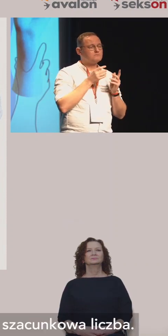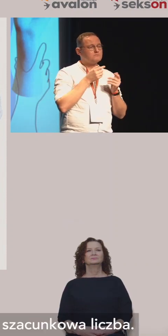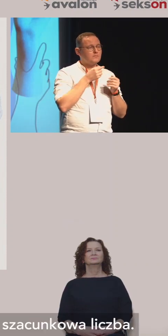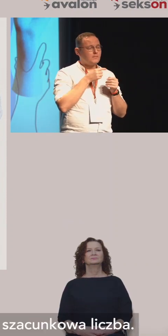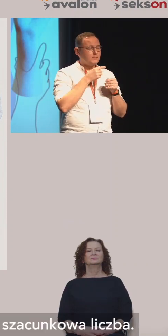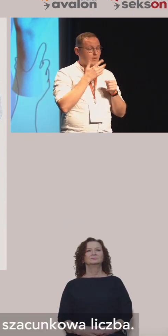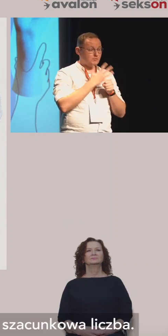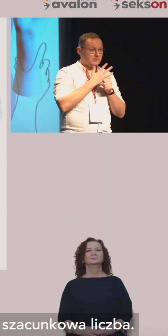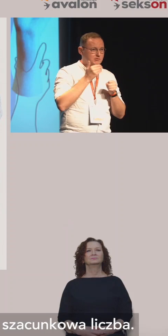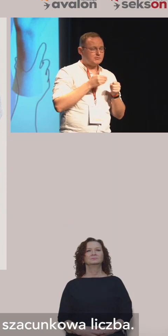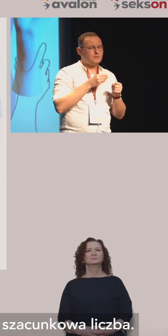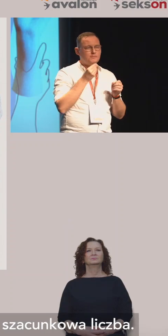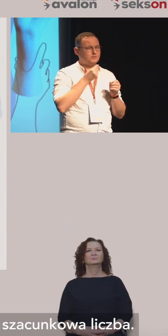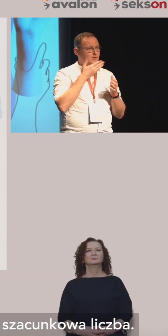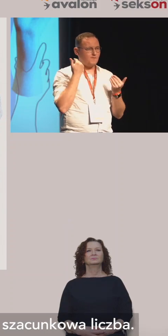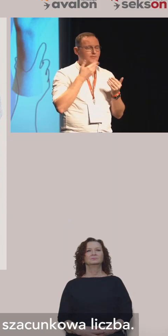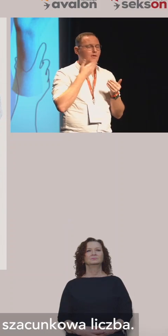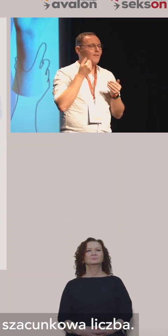Oficjalnie